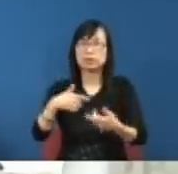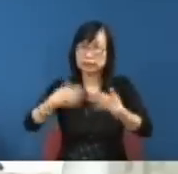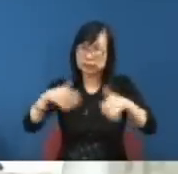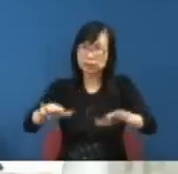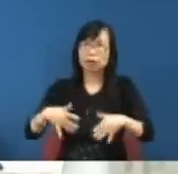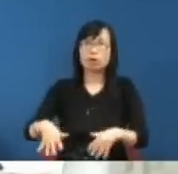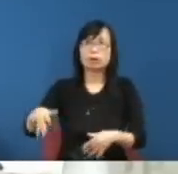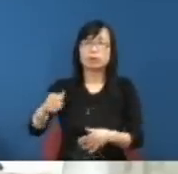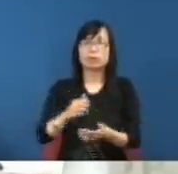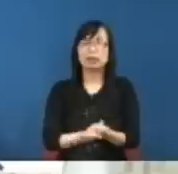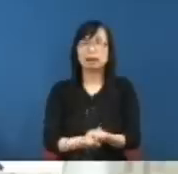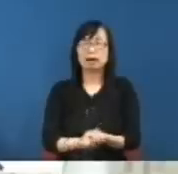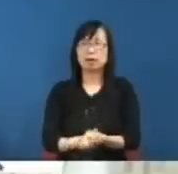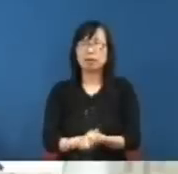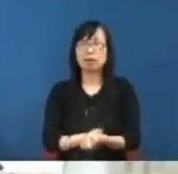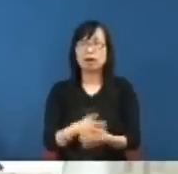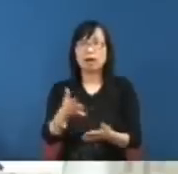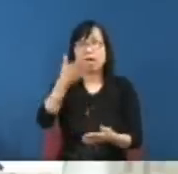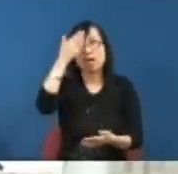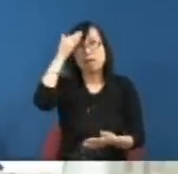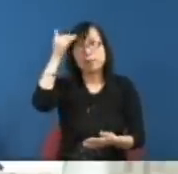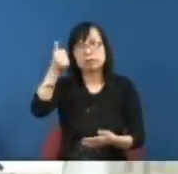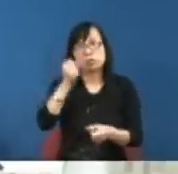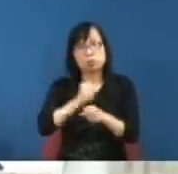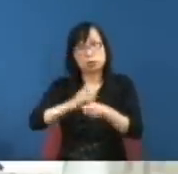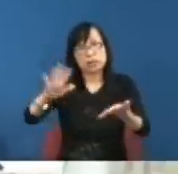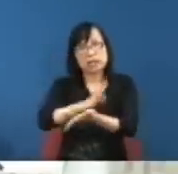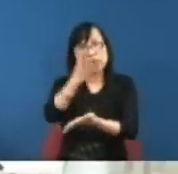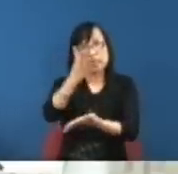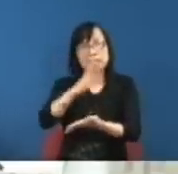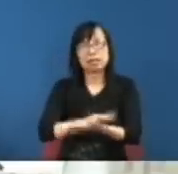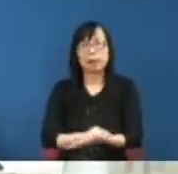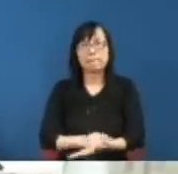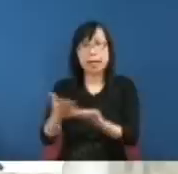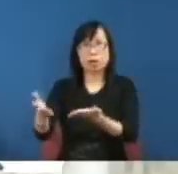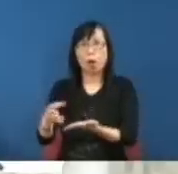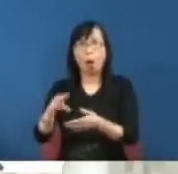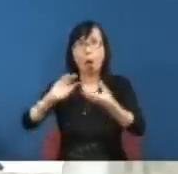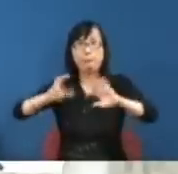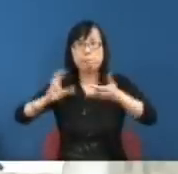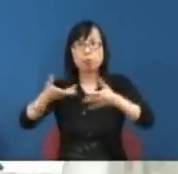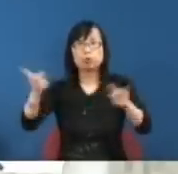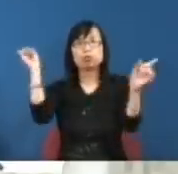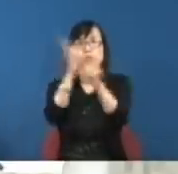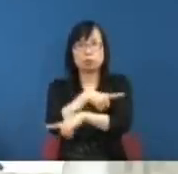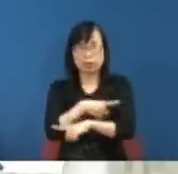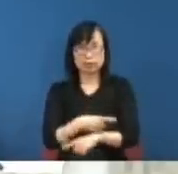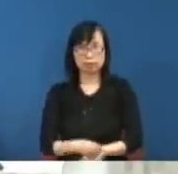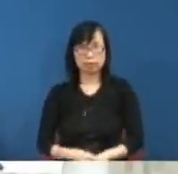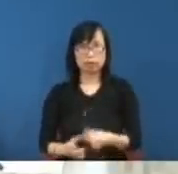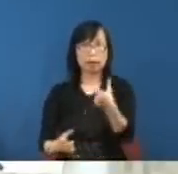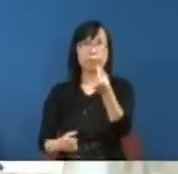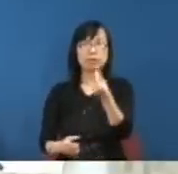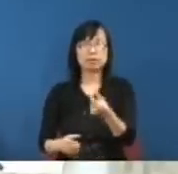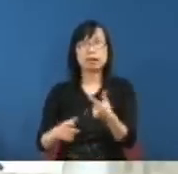咧，揾人出嚟接一接。咁卡特嘅命運咧就做咗四年，就俾呢個布殊咧就取替咗啦。佢係80年當